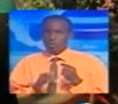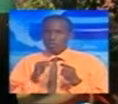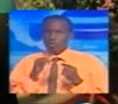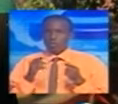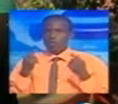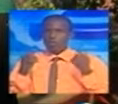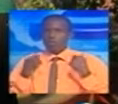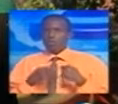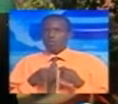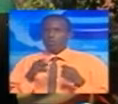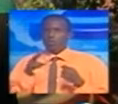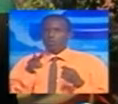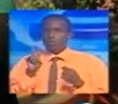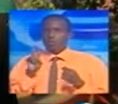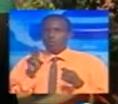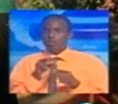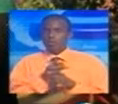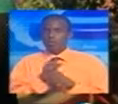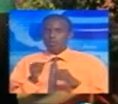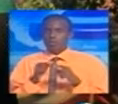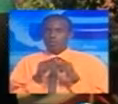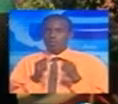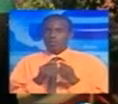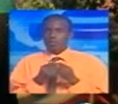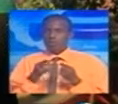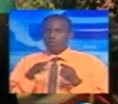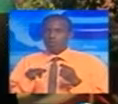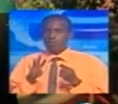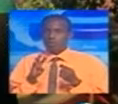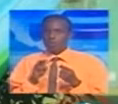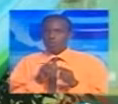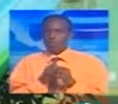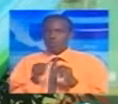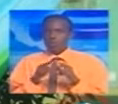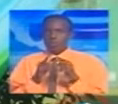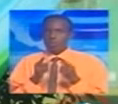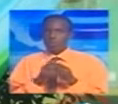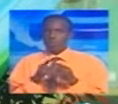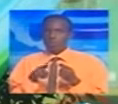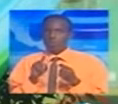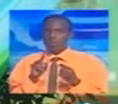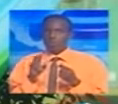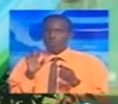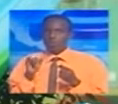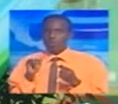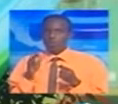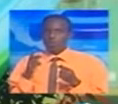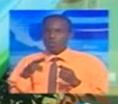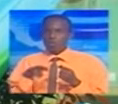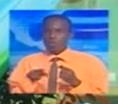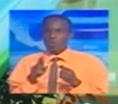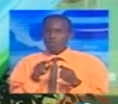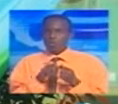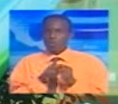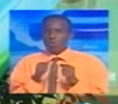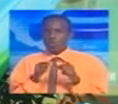d'or. Il a remporté hier 2 médailles d'or dans les catégories demi-fond, le 1500 et les 3000 mètres. Pour les 5000 mètres,